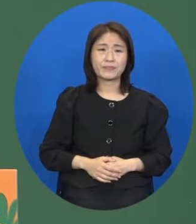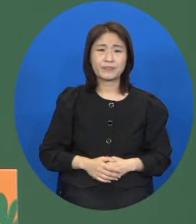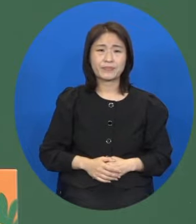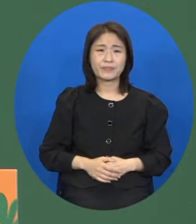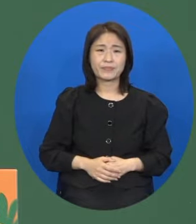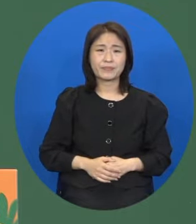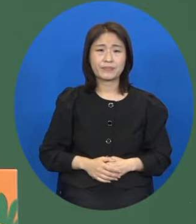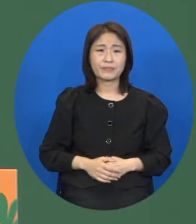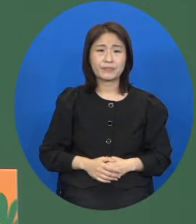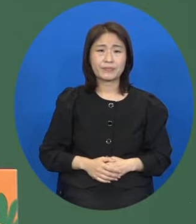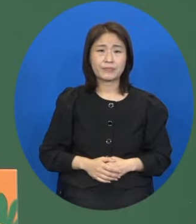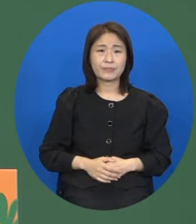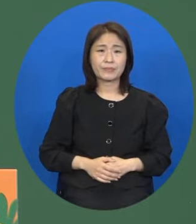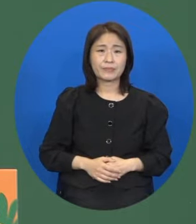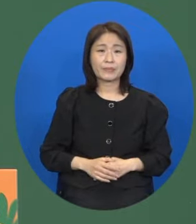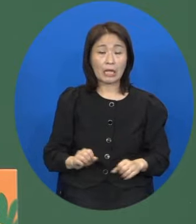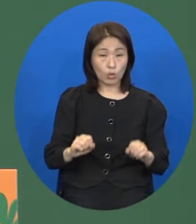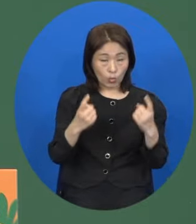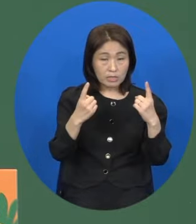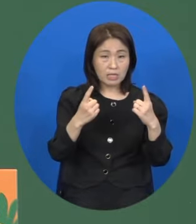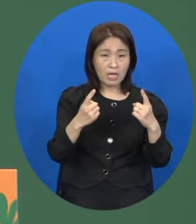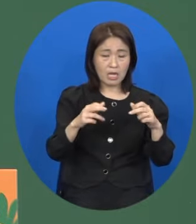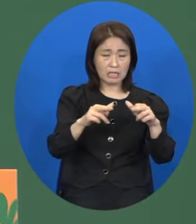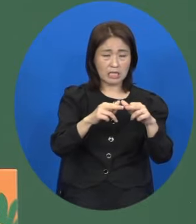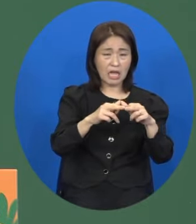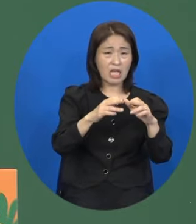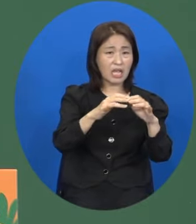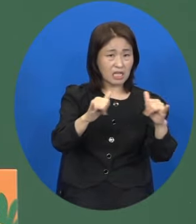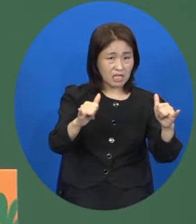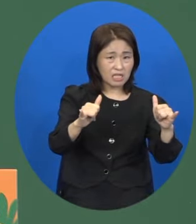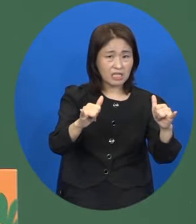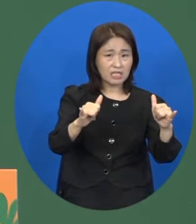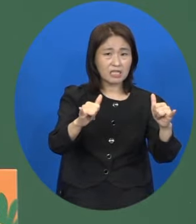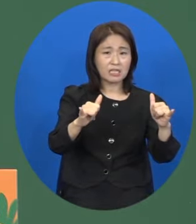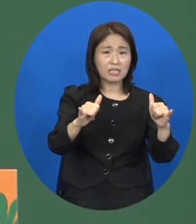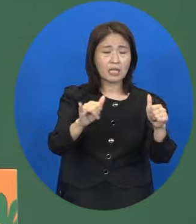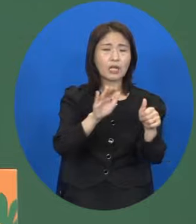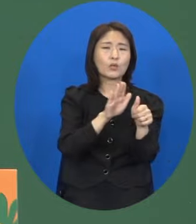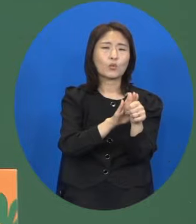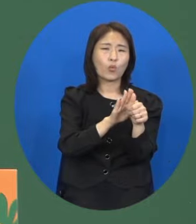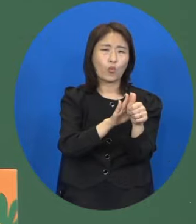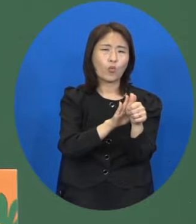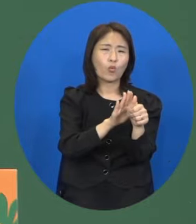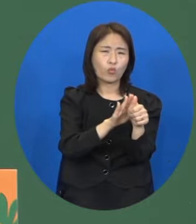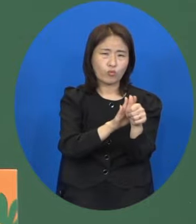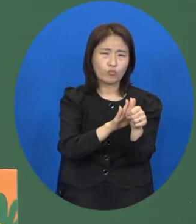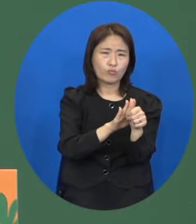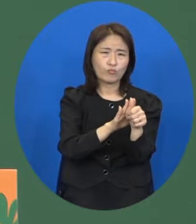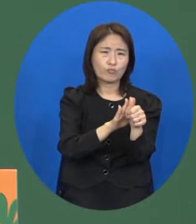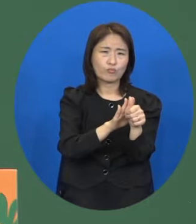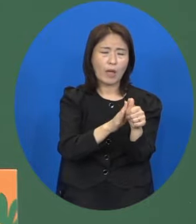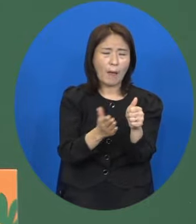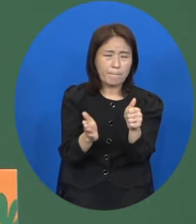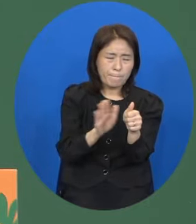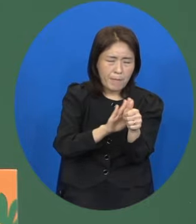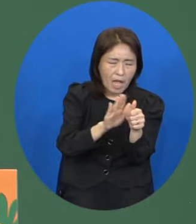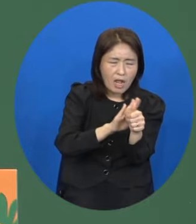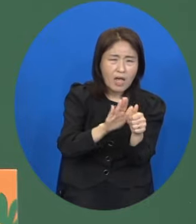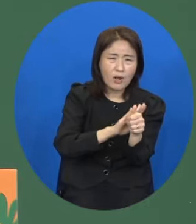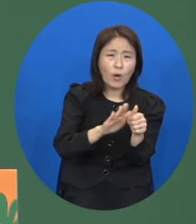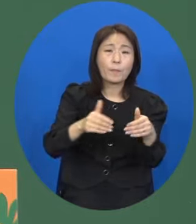장애인은 도움의 손길과 배려가 필요한 특징이 있는